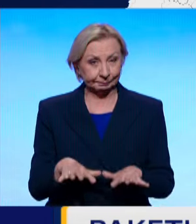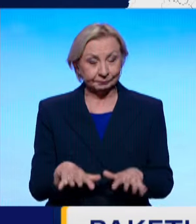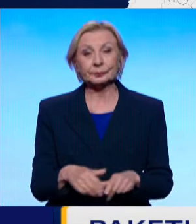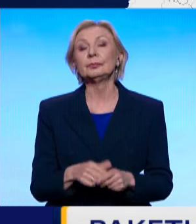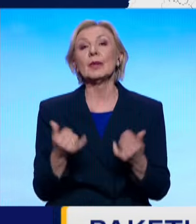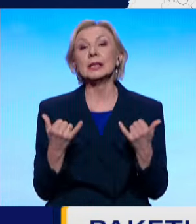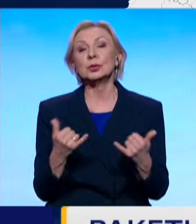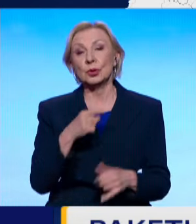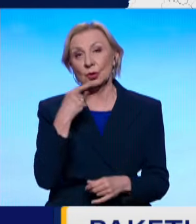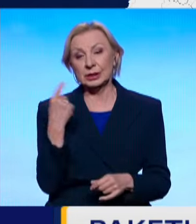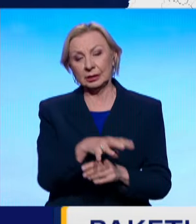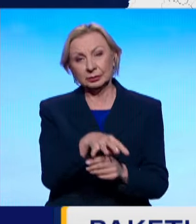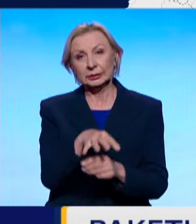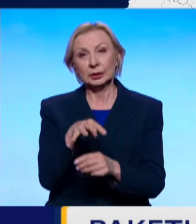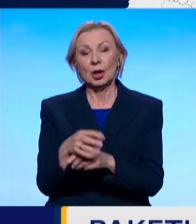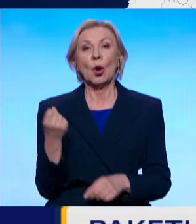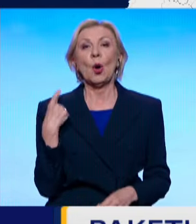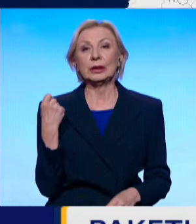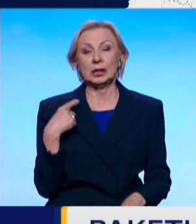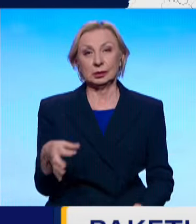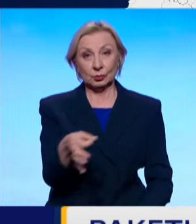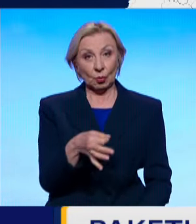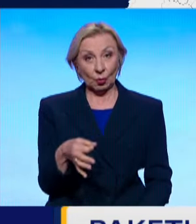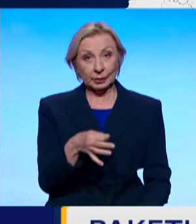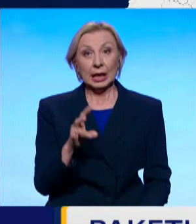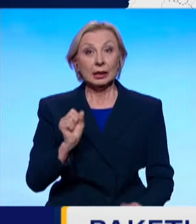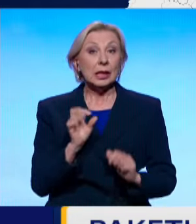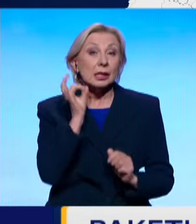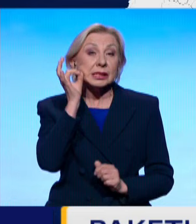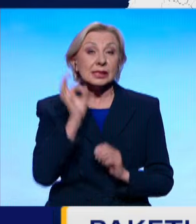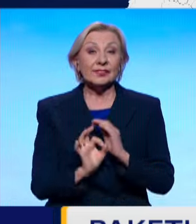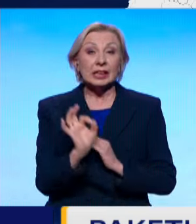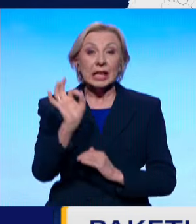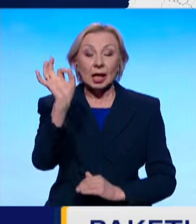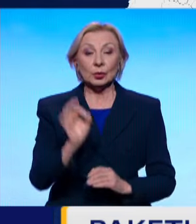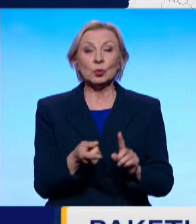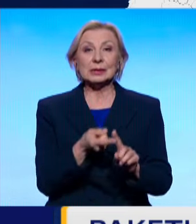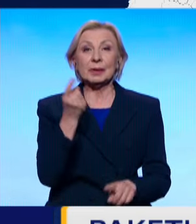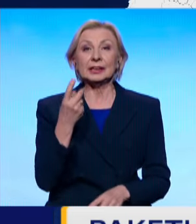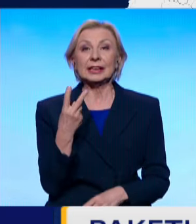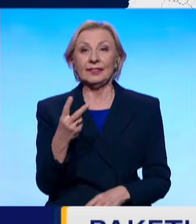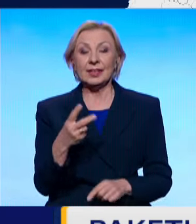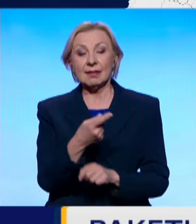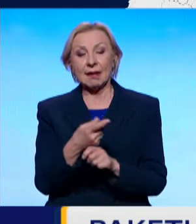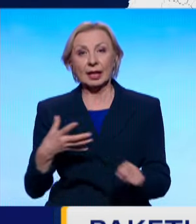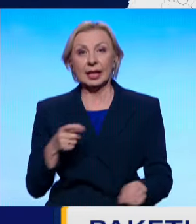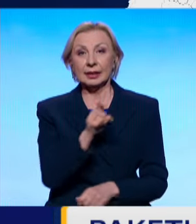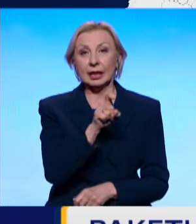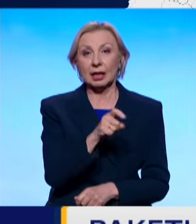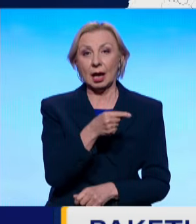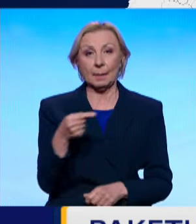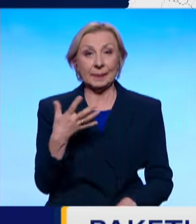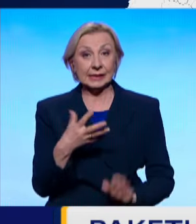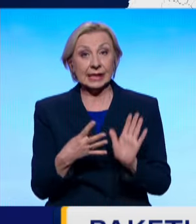разів росіяни сьогодні накривають вогнем Одещину. На світанку у ЗСУ збили дві ракети Х-59.